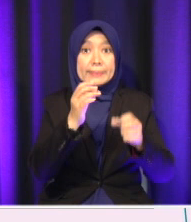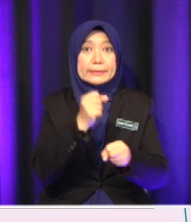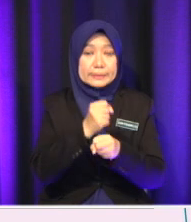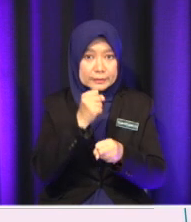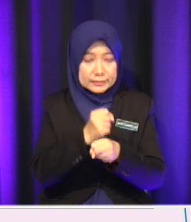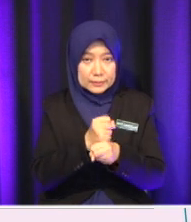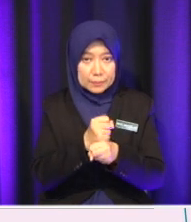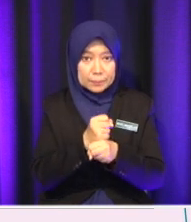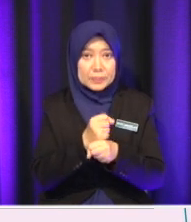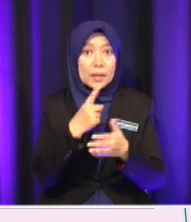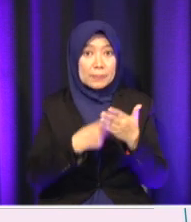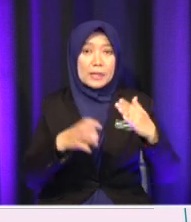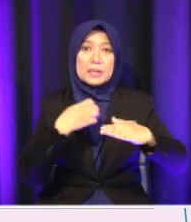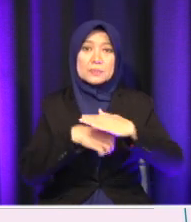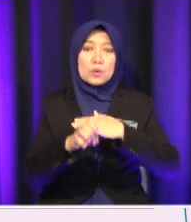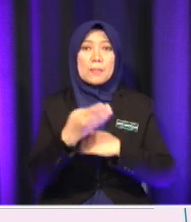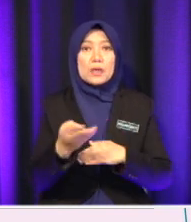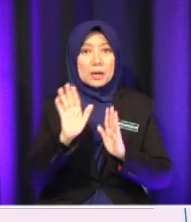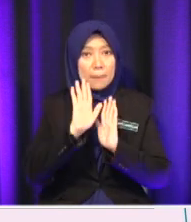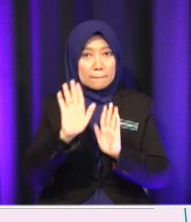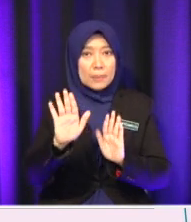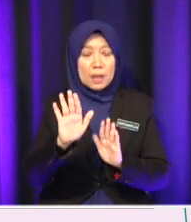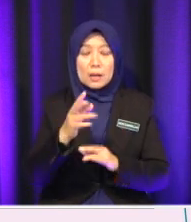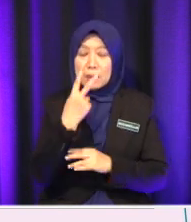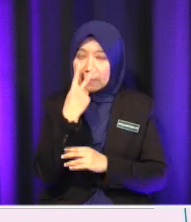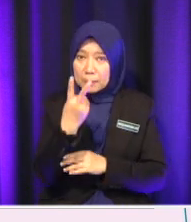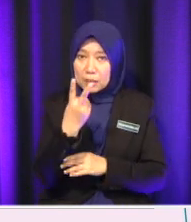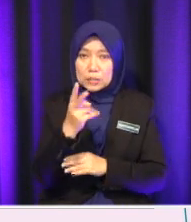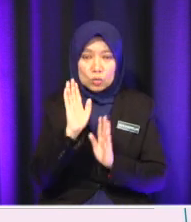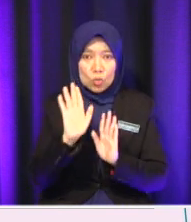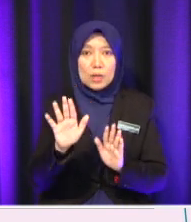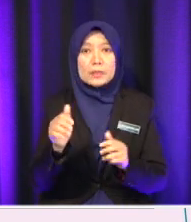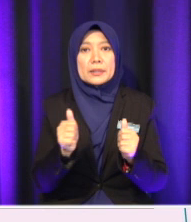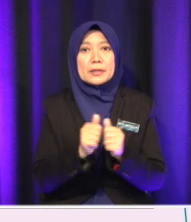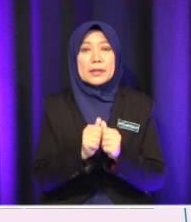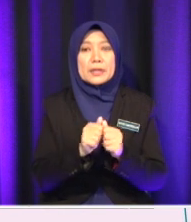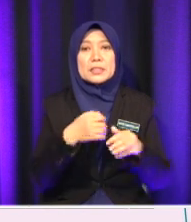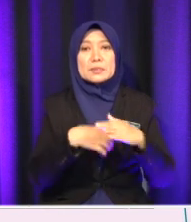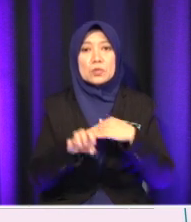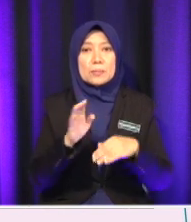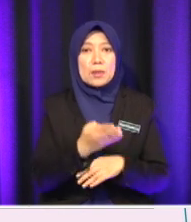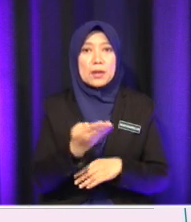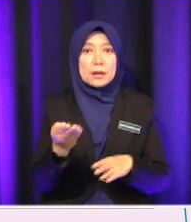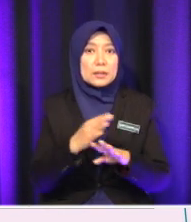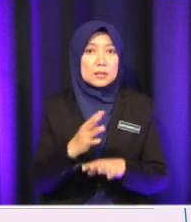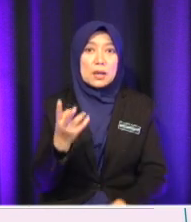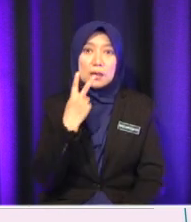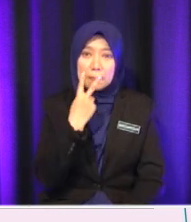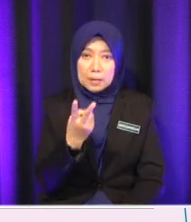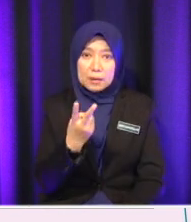barang apa kita tolak dengan impor barang tak nampak jadi kita tengok deh Jawabannya